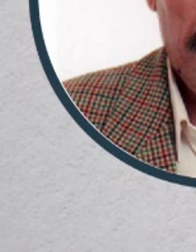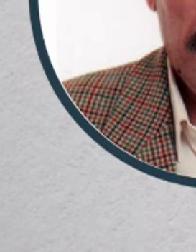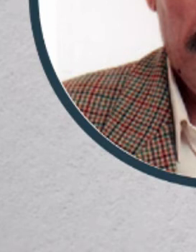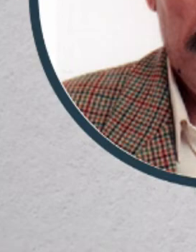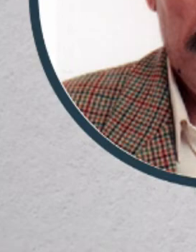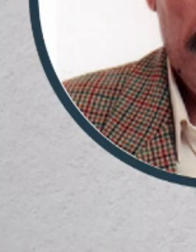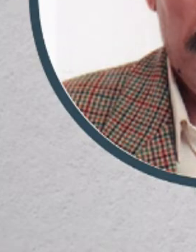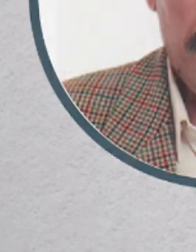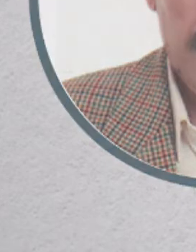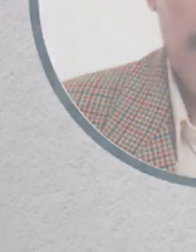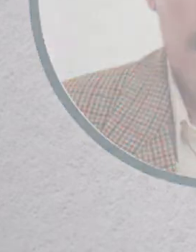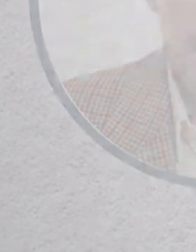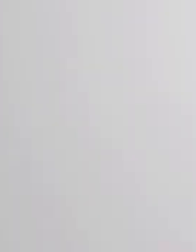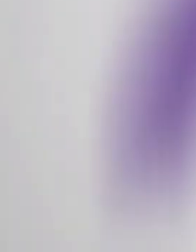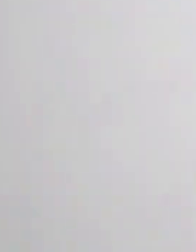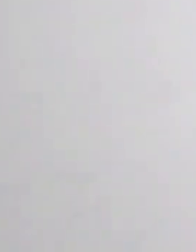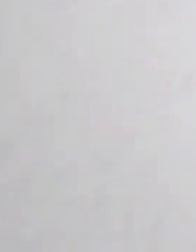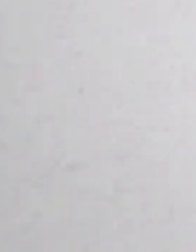Балотується від цієї ж політсили.